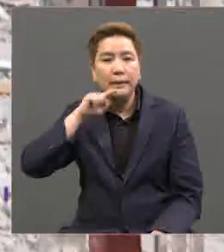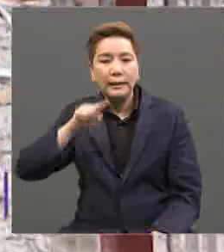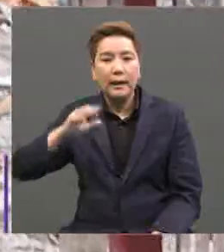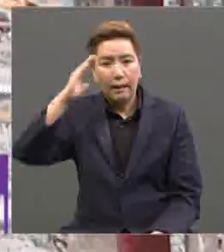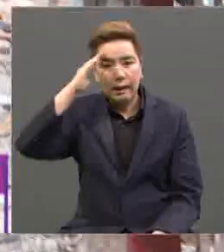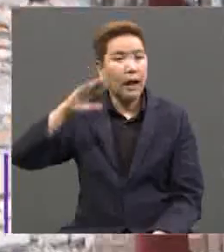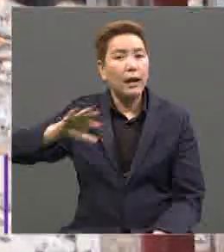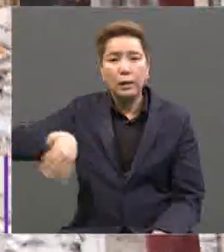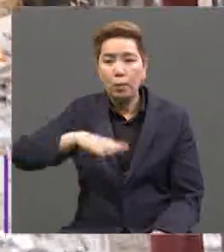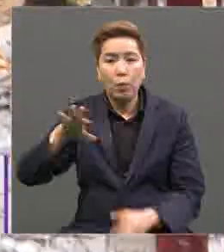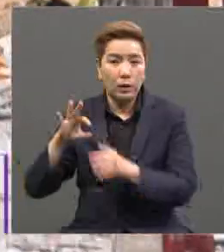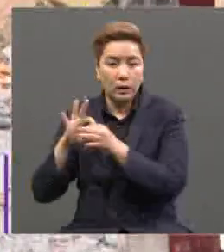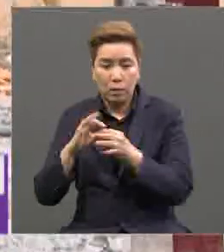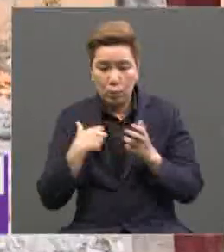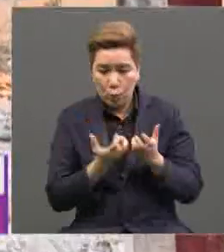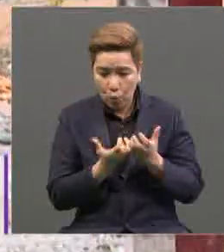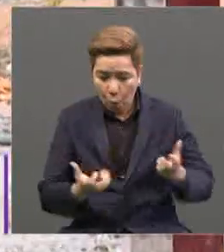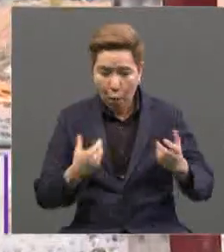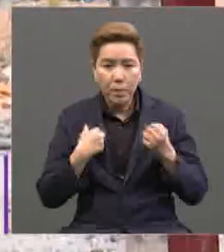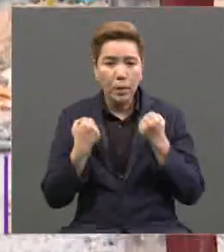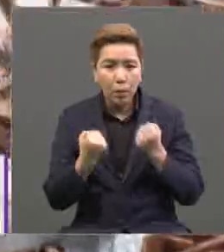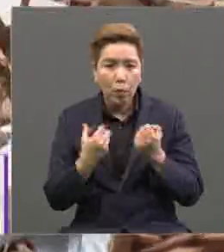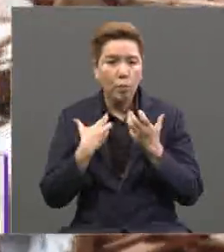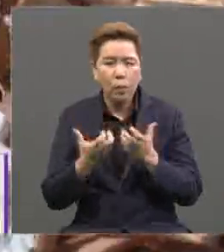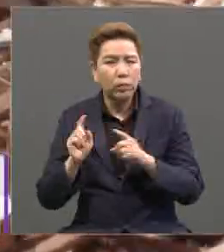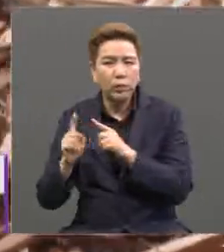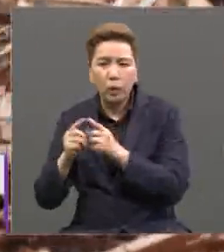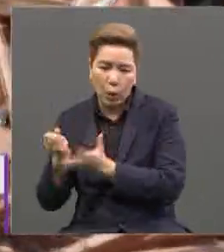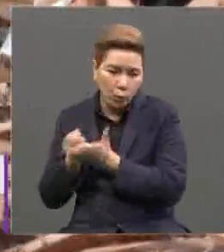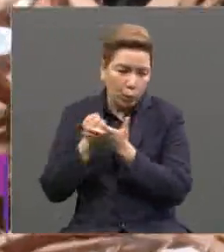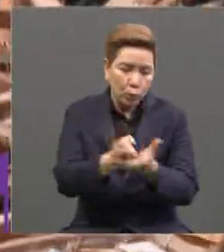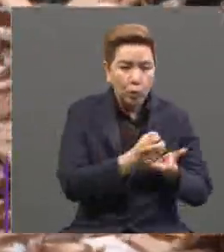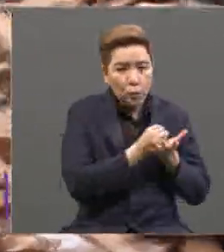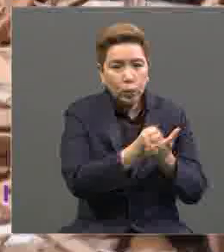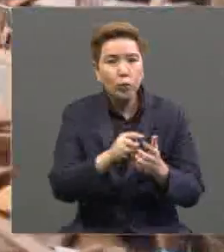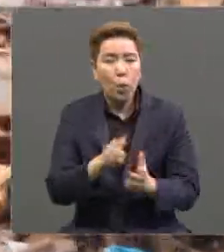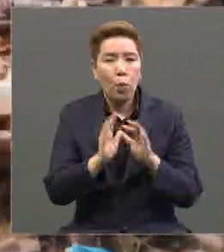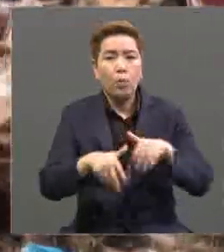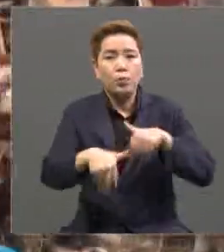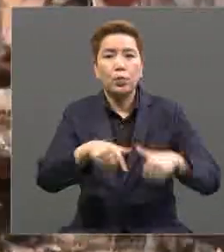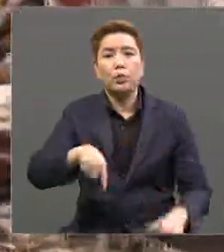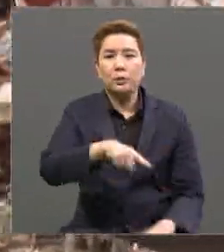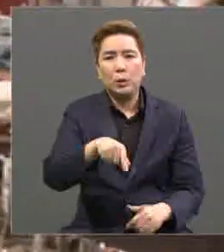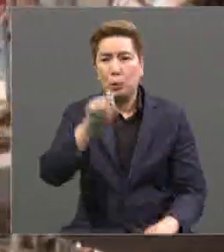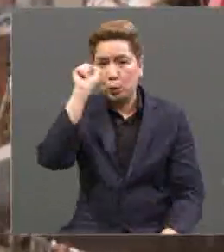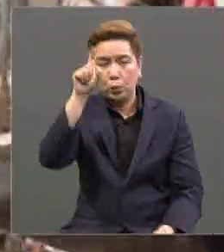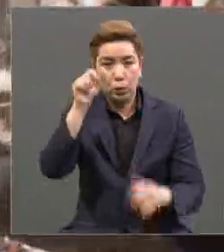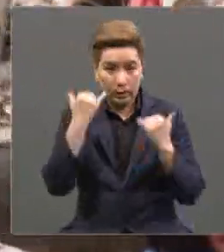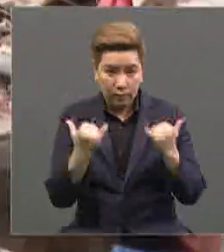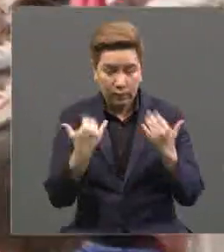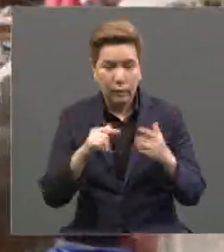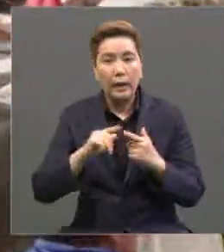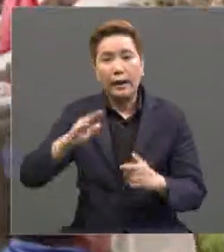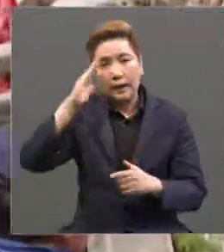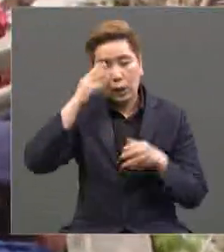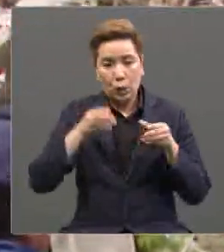ให้หน่วยทหารในพื้นที่นำทั้งเครื่องมือยานพาหนะและอุปกรณ์ยังชีพต่างๆเร่งให้ความช่วยเหลือประชาชนโดยทันทีครับโด